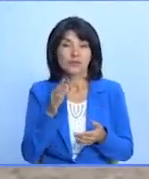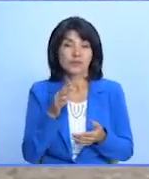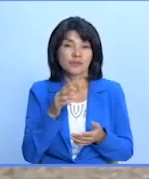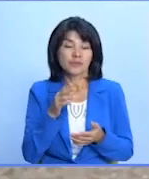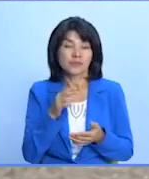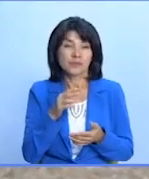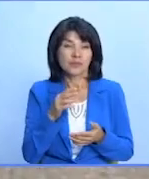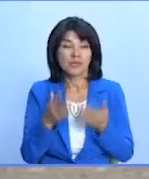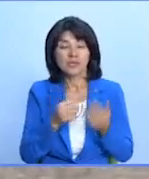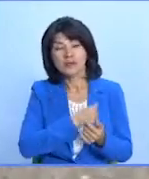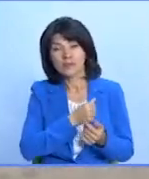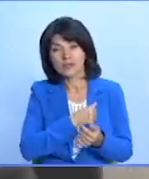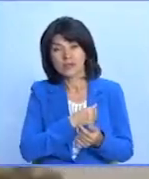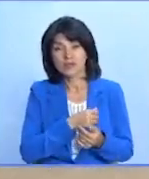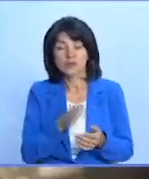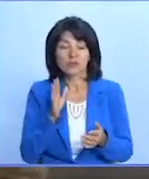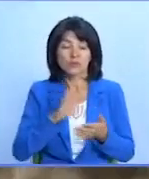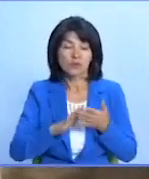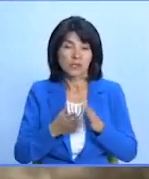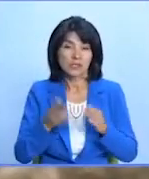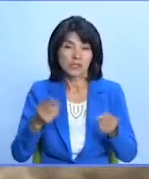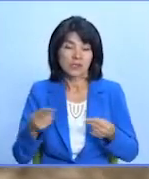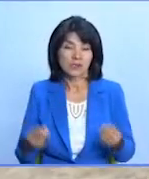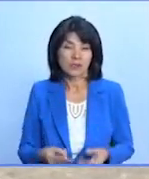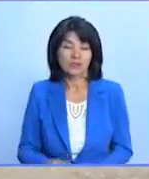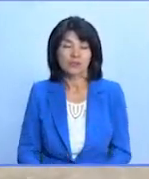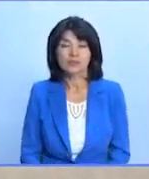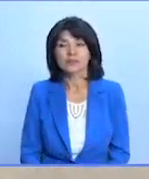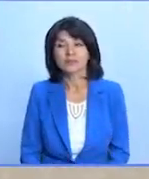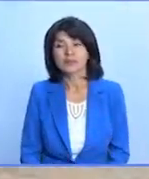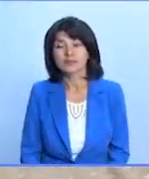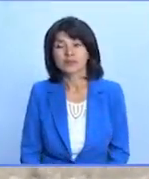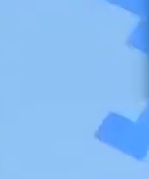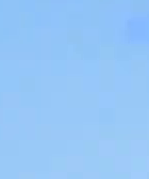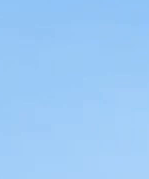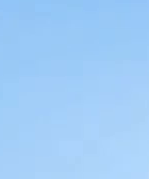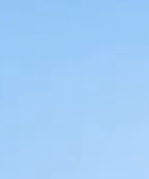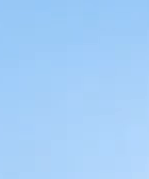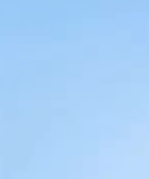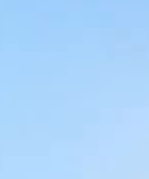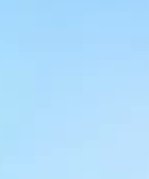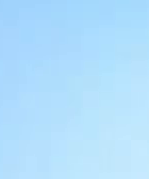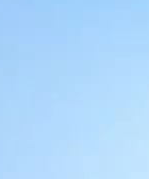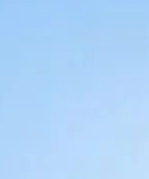контракту ергали рамазан ул и куандык то на бас daulet кушербаев ер песок парад пол